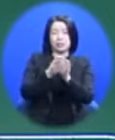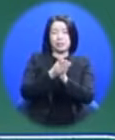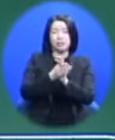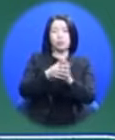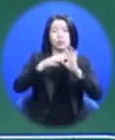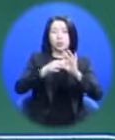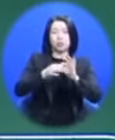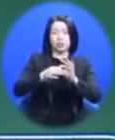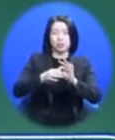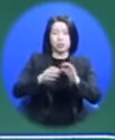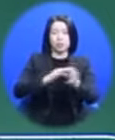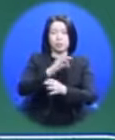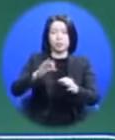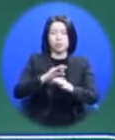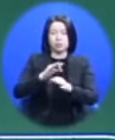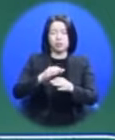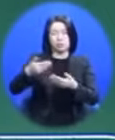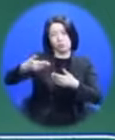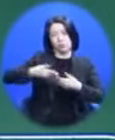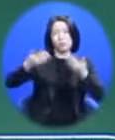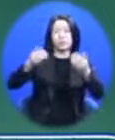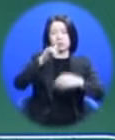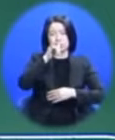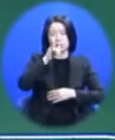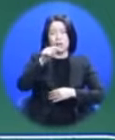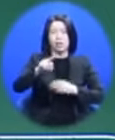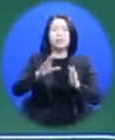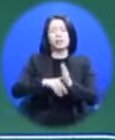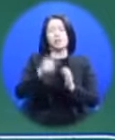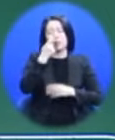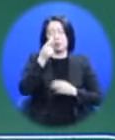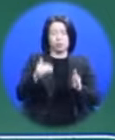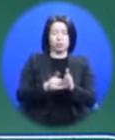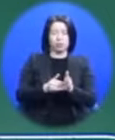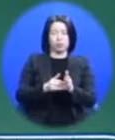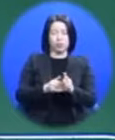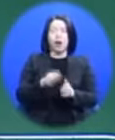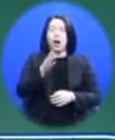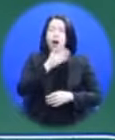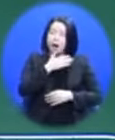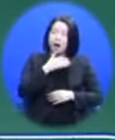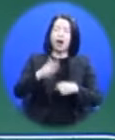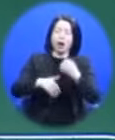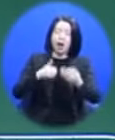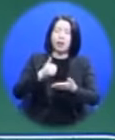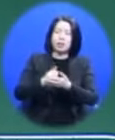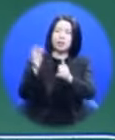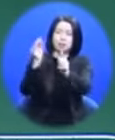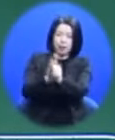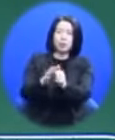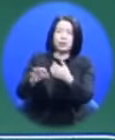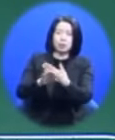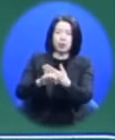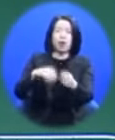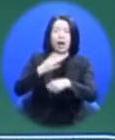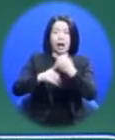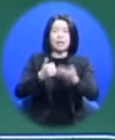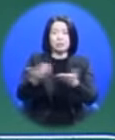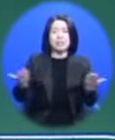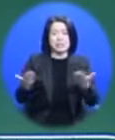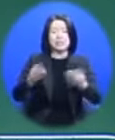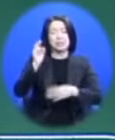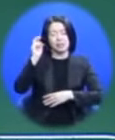재정을 공급해 주셨어요. 그때 배웠습니다. 아, 하나님께 맡길 때 하나님이